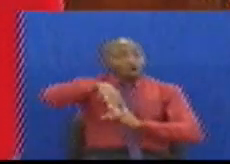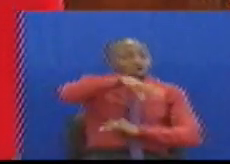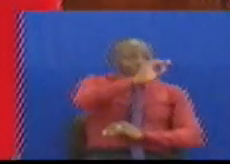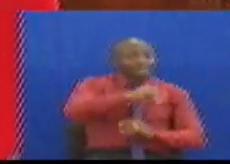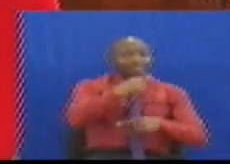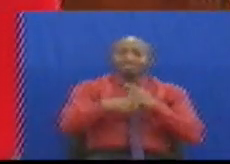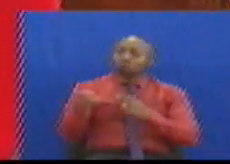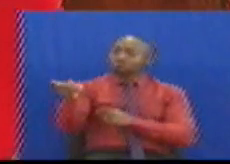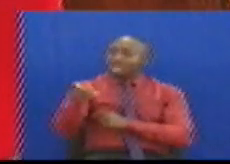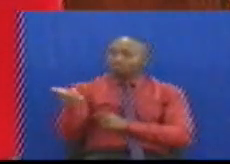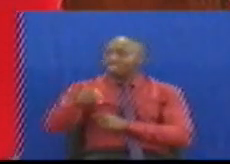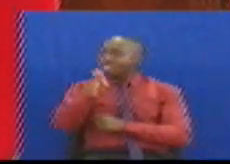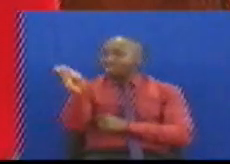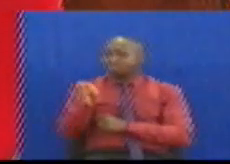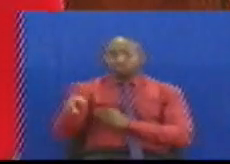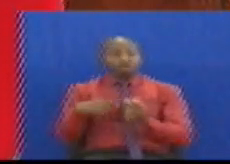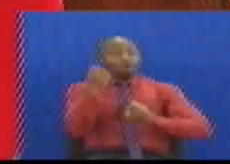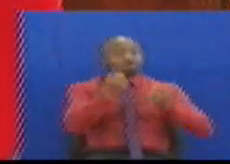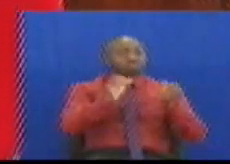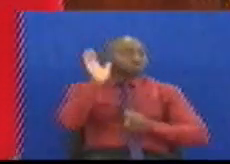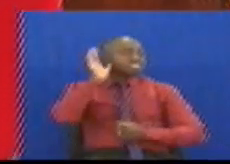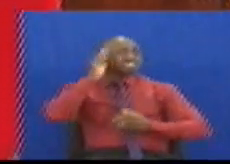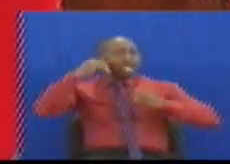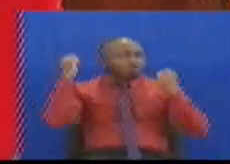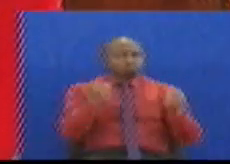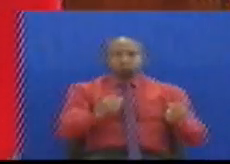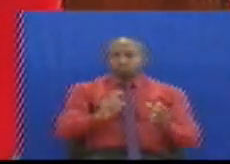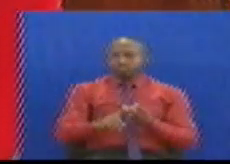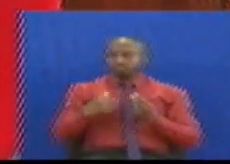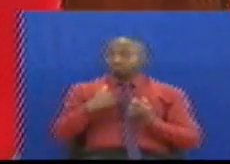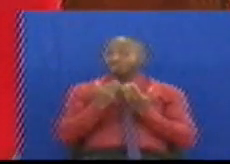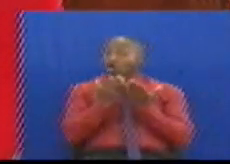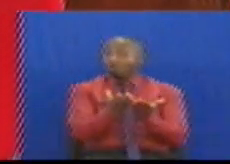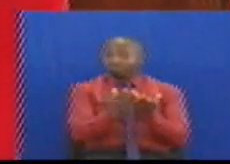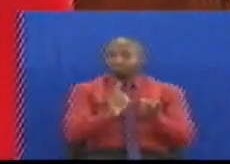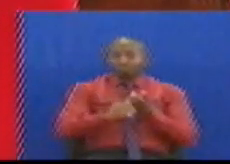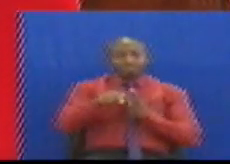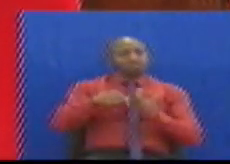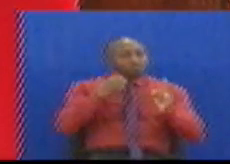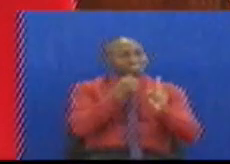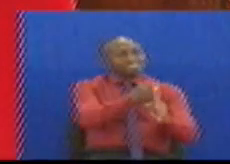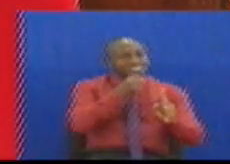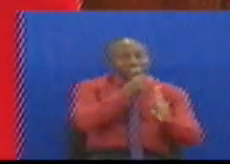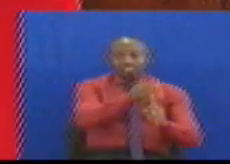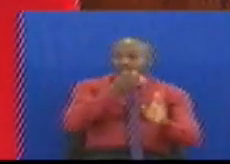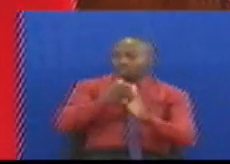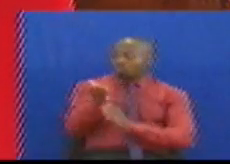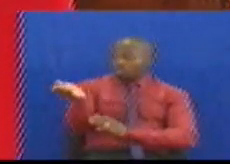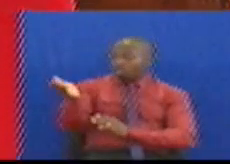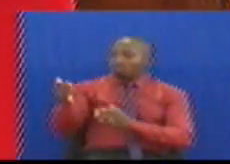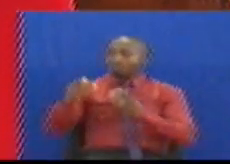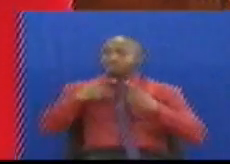anadai halmashauri, kwanza hao wakurugenzi hata kuwasikiliza sidhani kama watawasikiliza. Kwa hiyo Mheshimiwa Naibu Spika, hili lazima tulisisitize ili wenzetu hao na